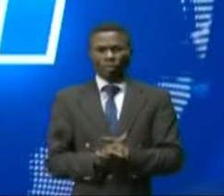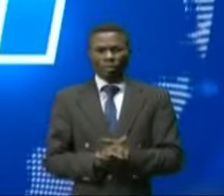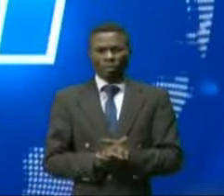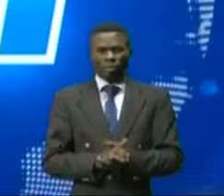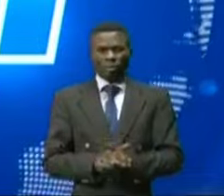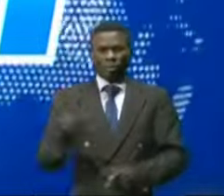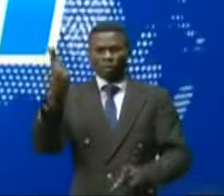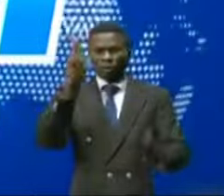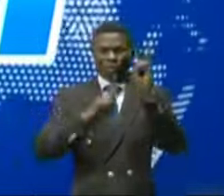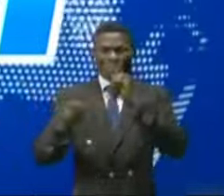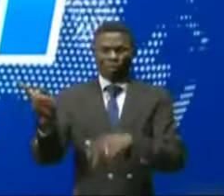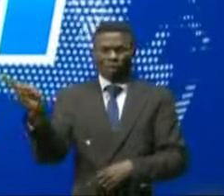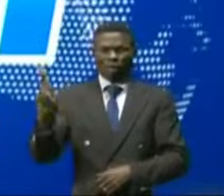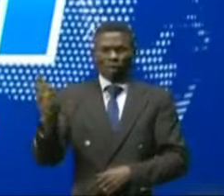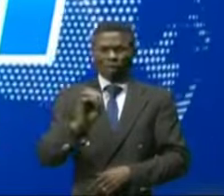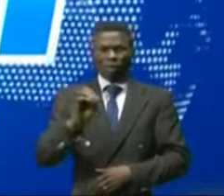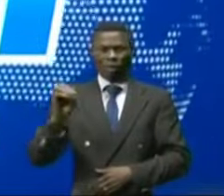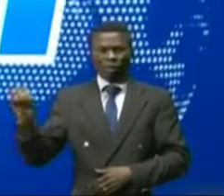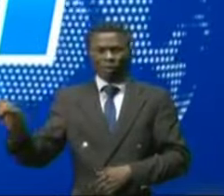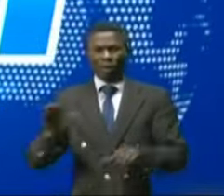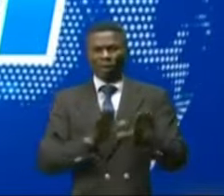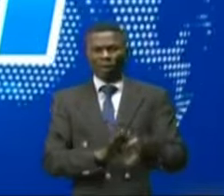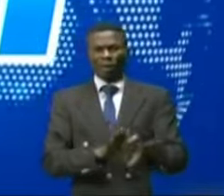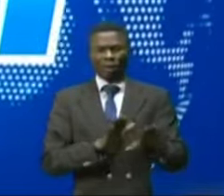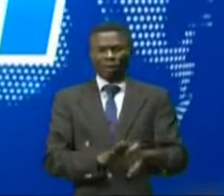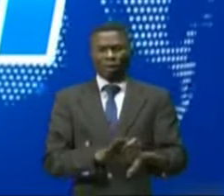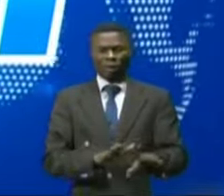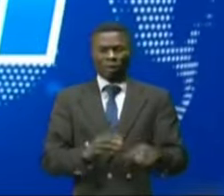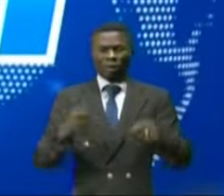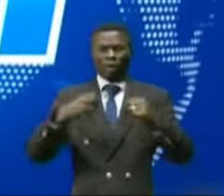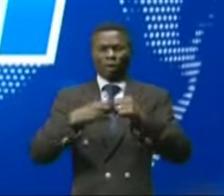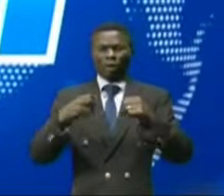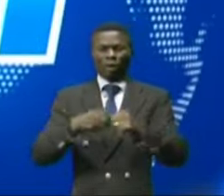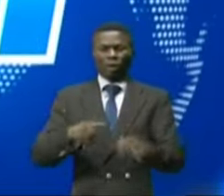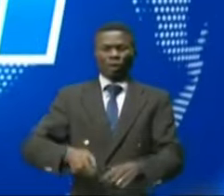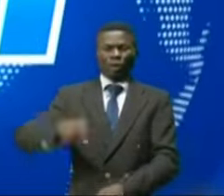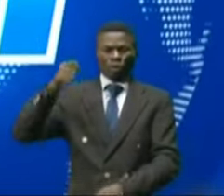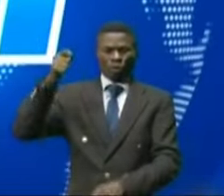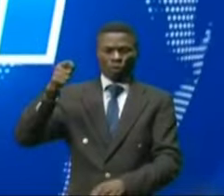La population du Kasaï oriental attend impatiemment le courant de la centrale